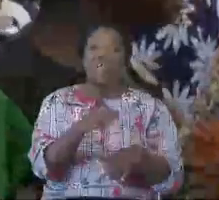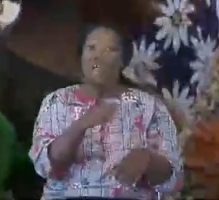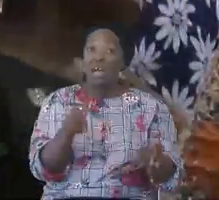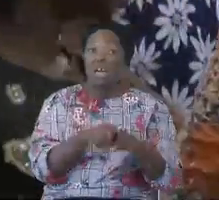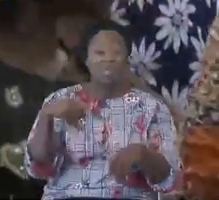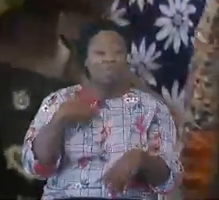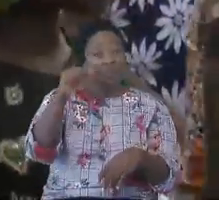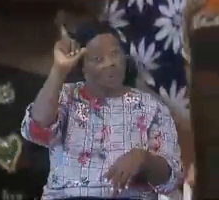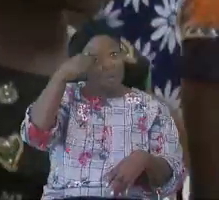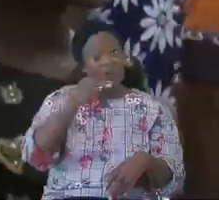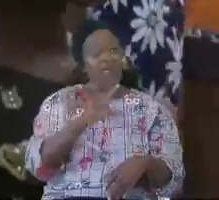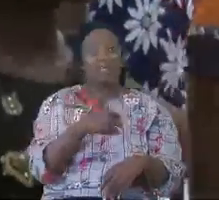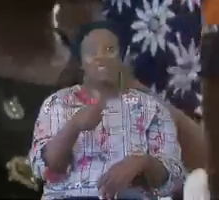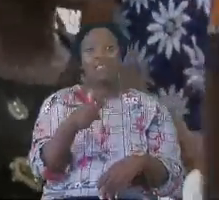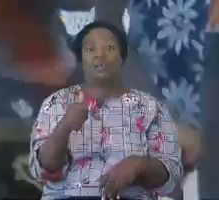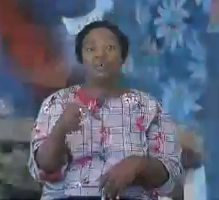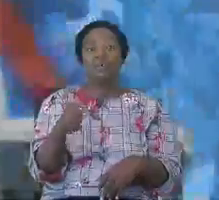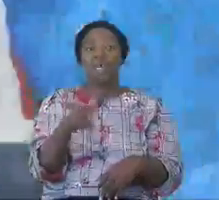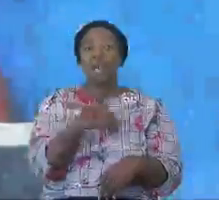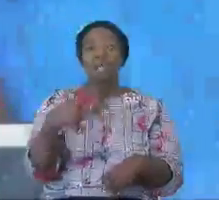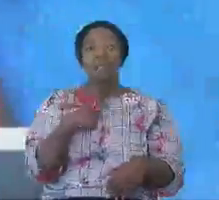Que Dieu vous bénisse, vous pouvez vous asseoir.